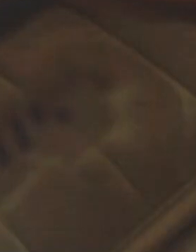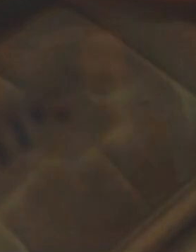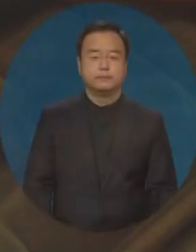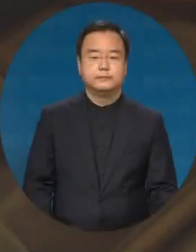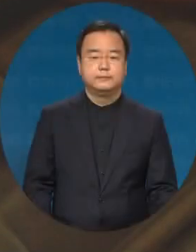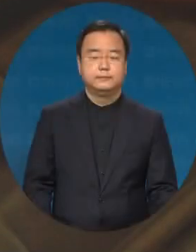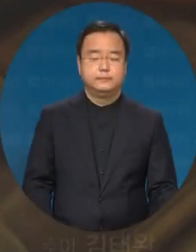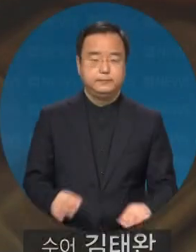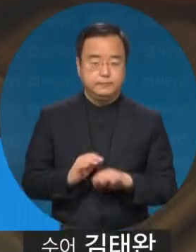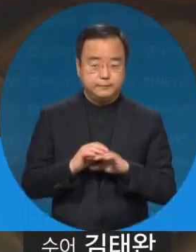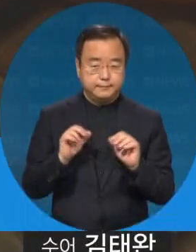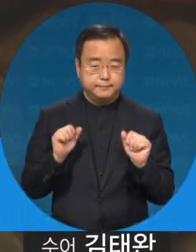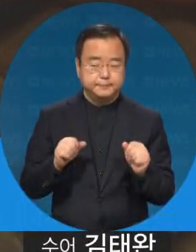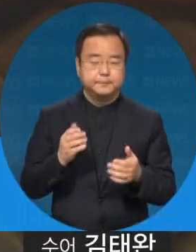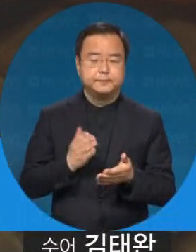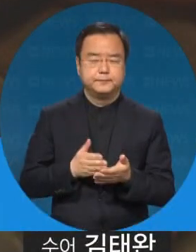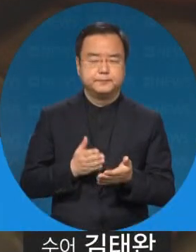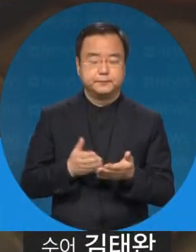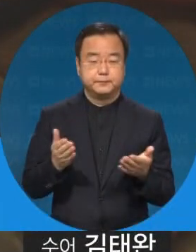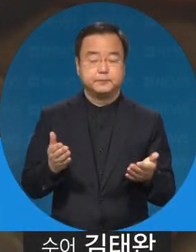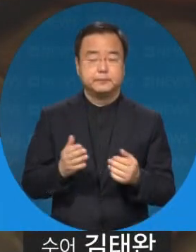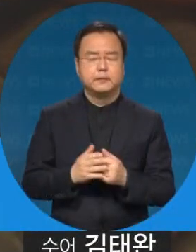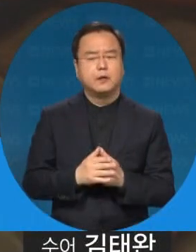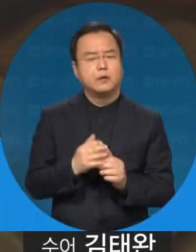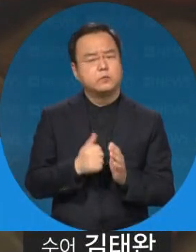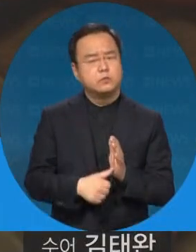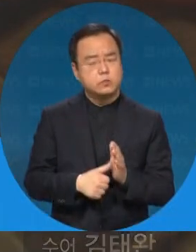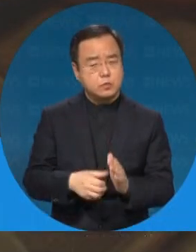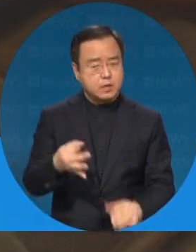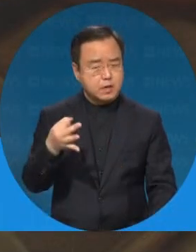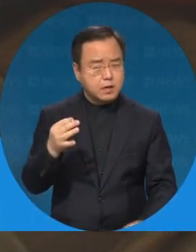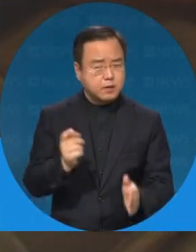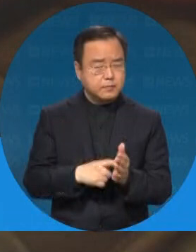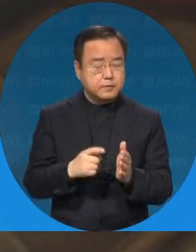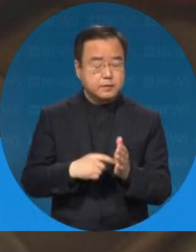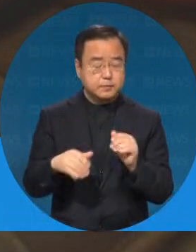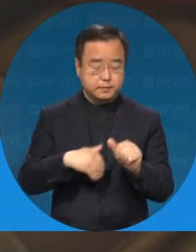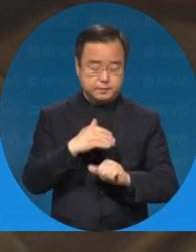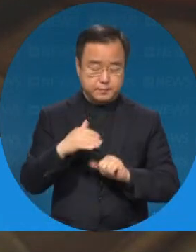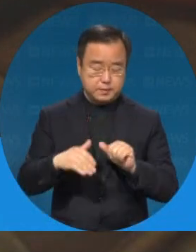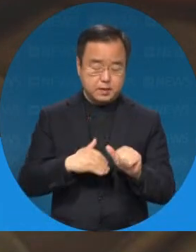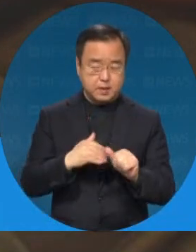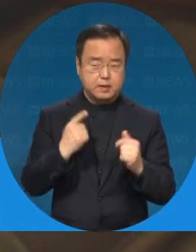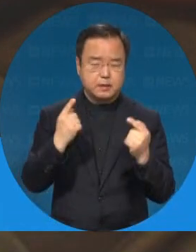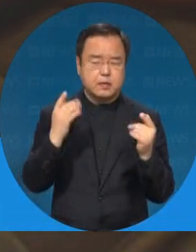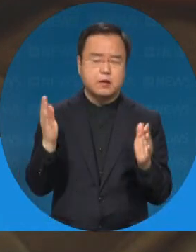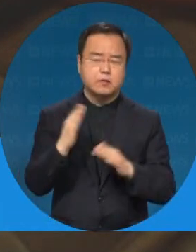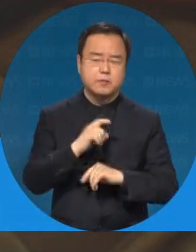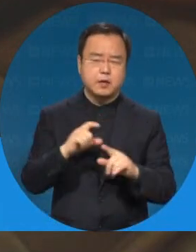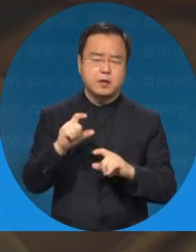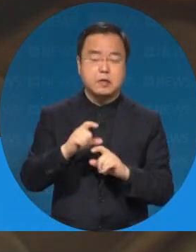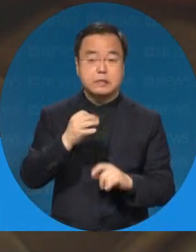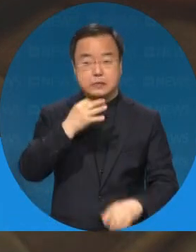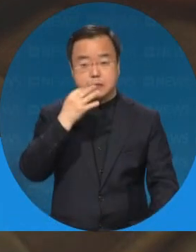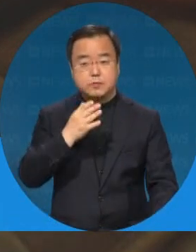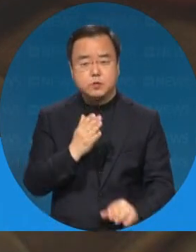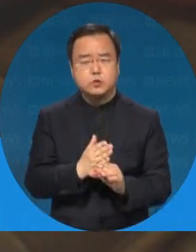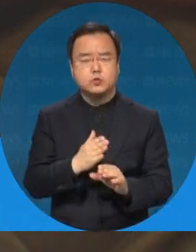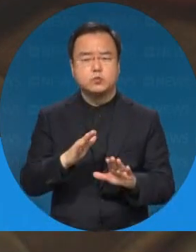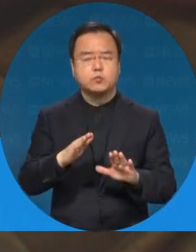물가가 비상입니다 특히 지갑 사정이 넉넉하지 않은 대학생들이 큰 타격을 입고 있습니다 당장